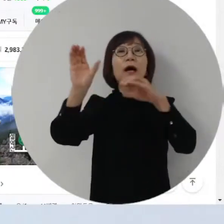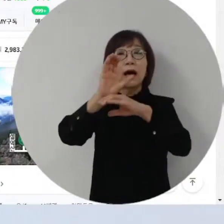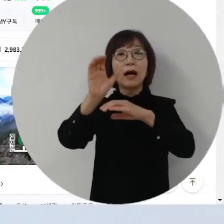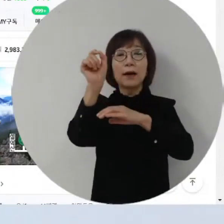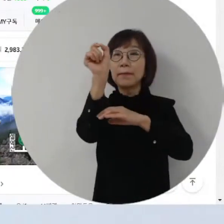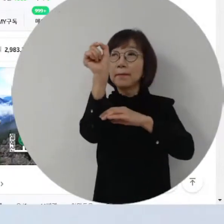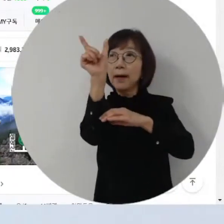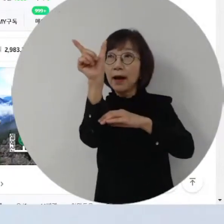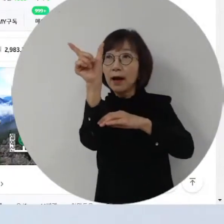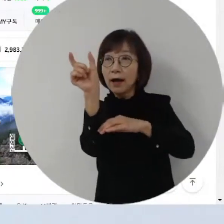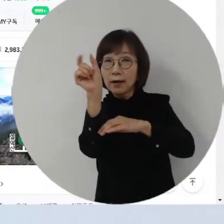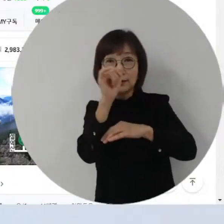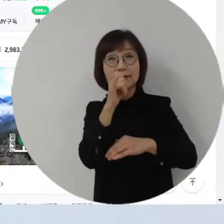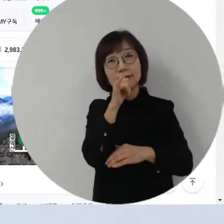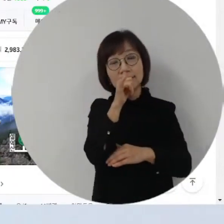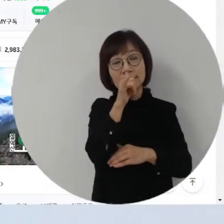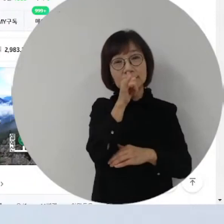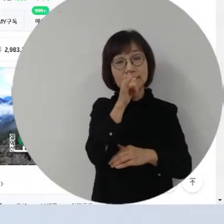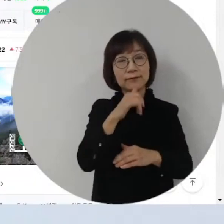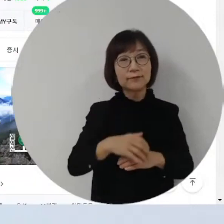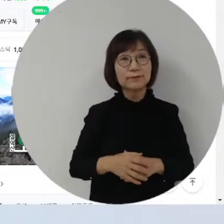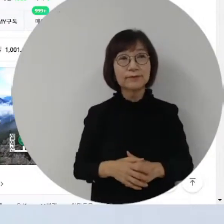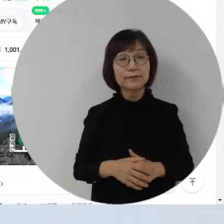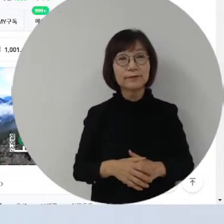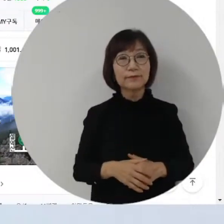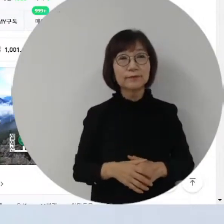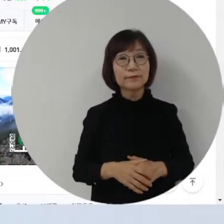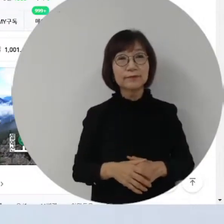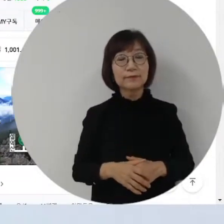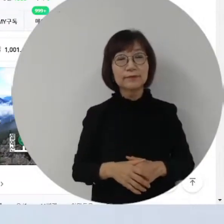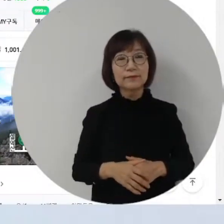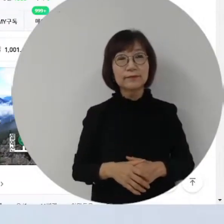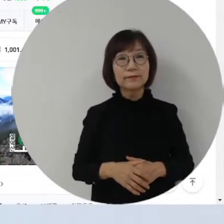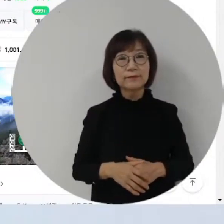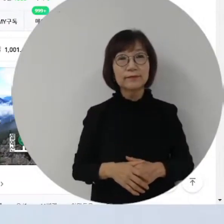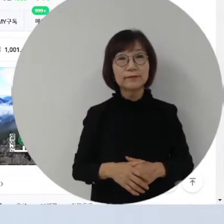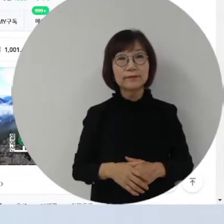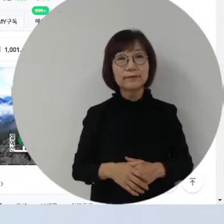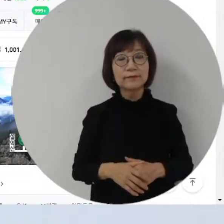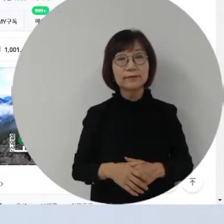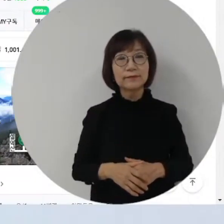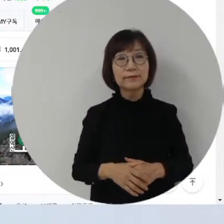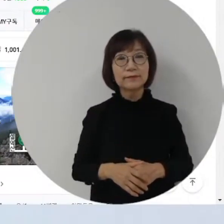이름 네이버라고 되어 있어요. 완료해 줍니다. 완료.